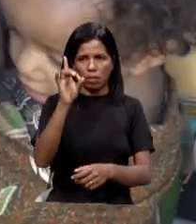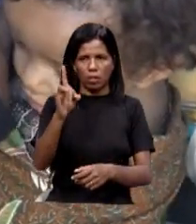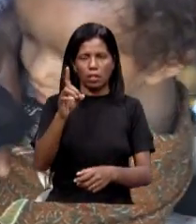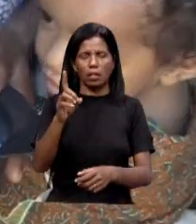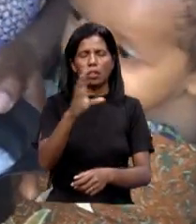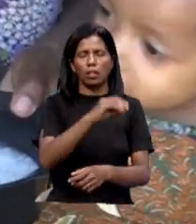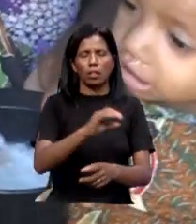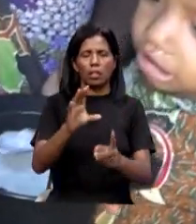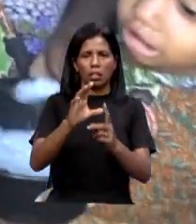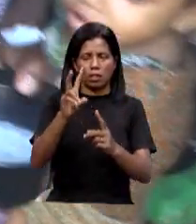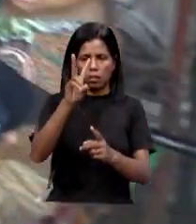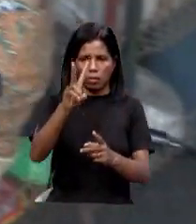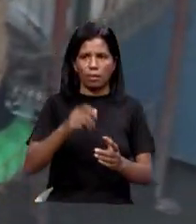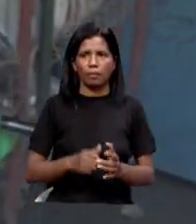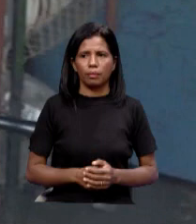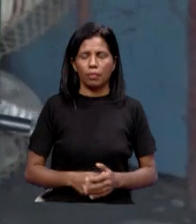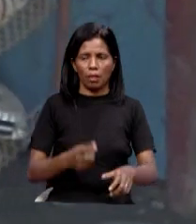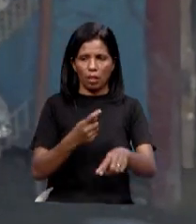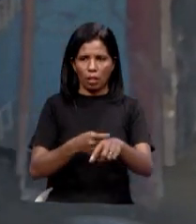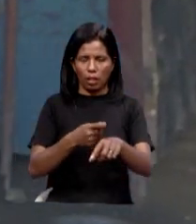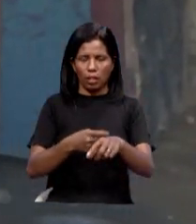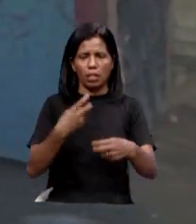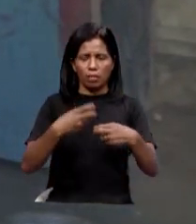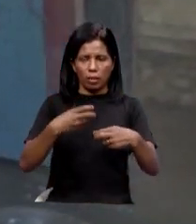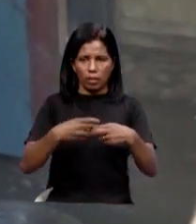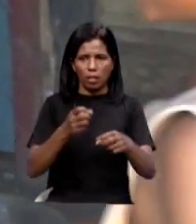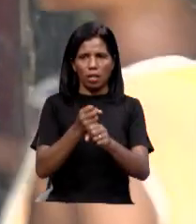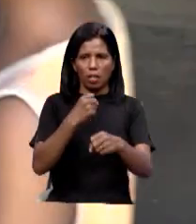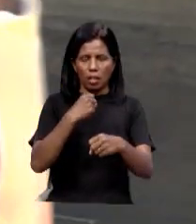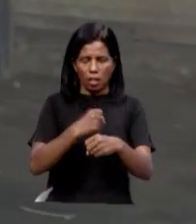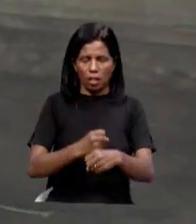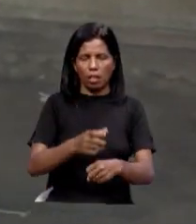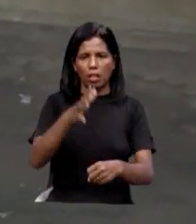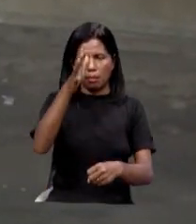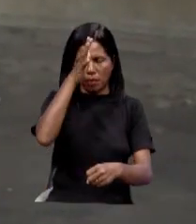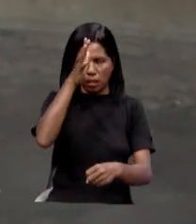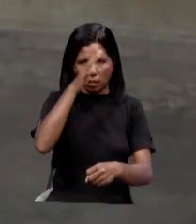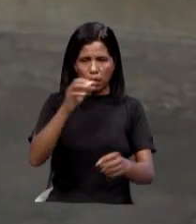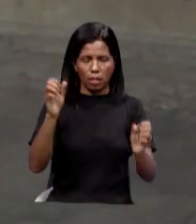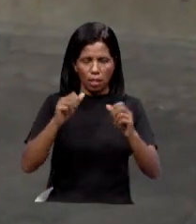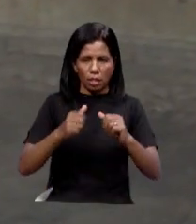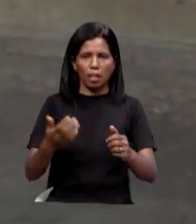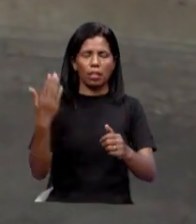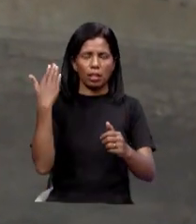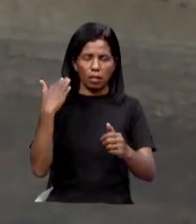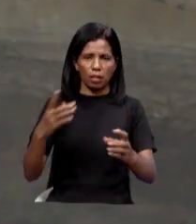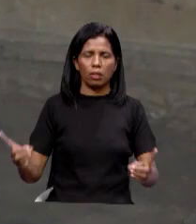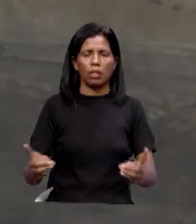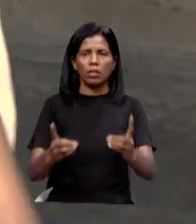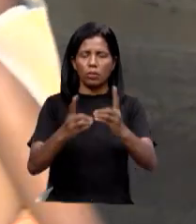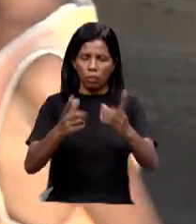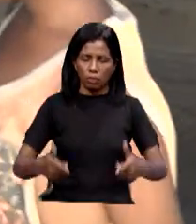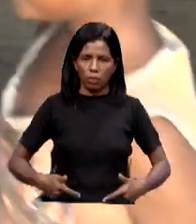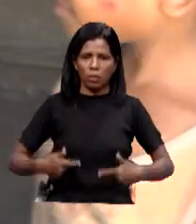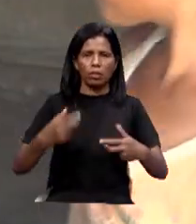iya kelase rua. Situasaun ne moruk halo amang ne la hakiduk ho di hasoru la lorang moris nebe